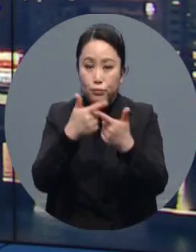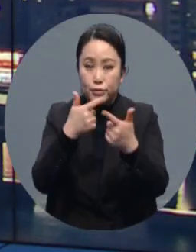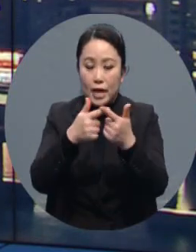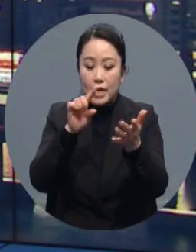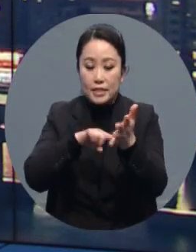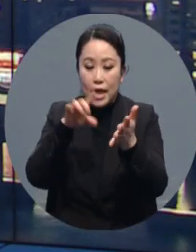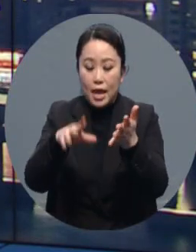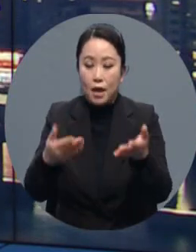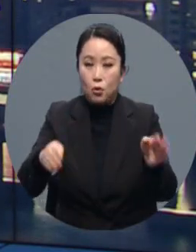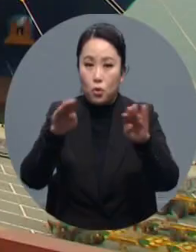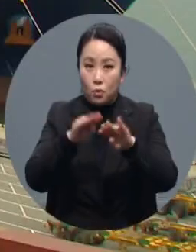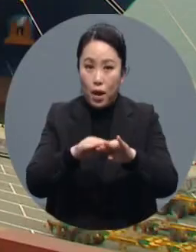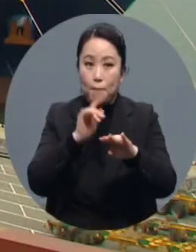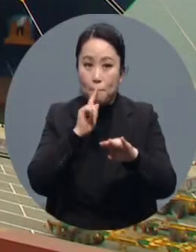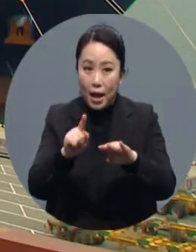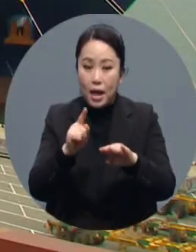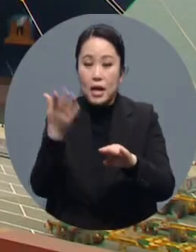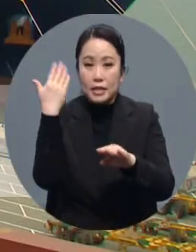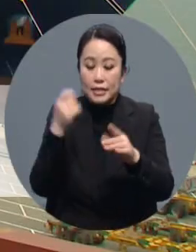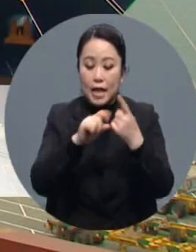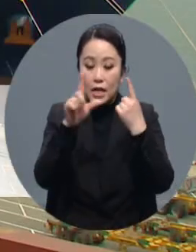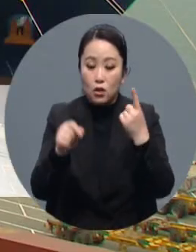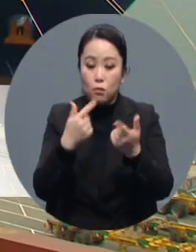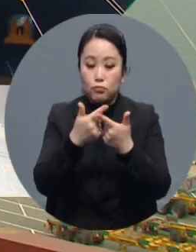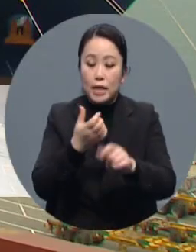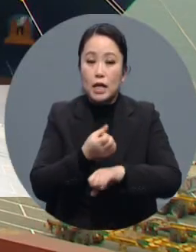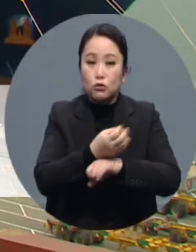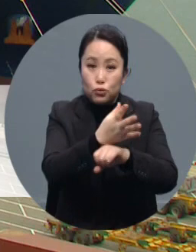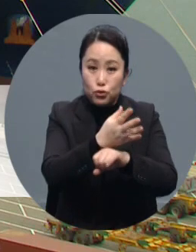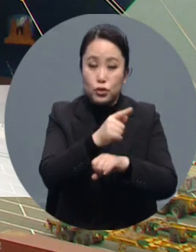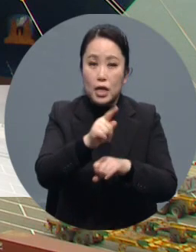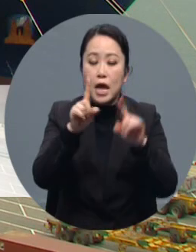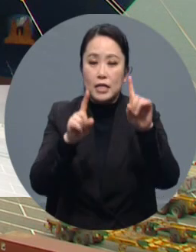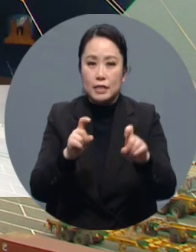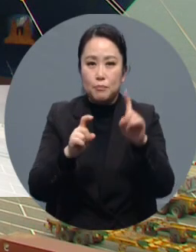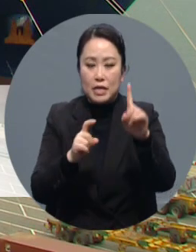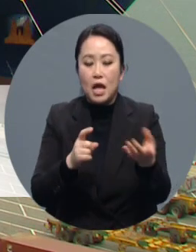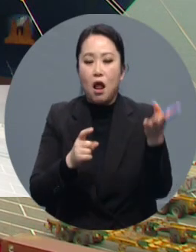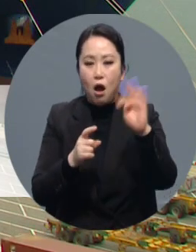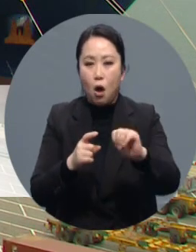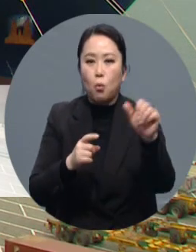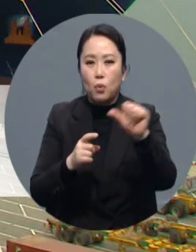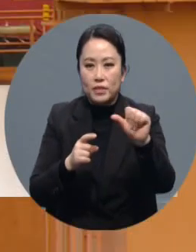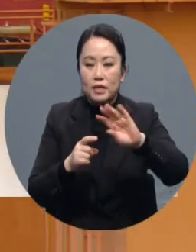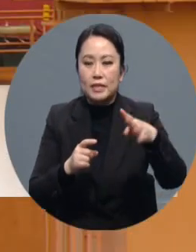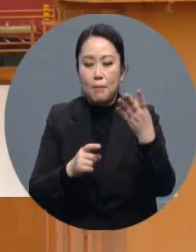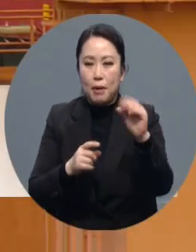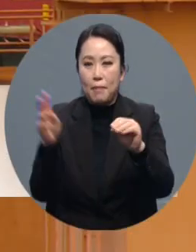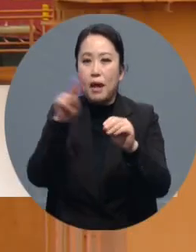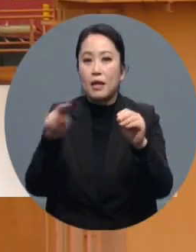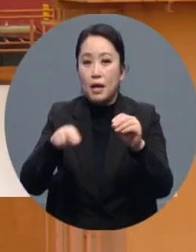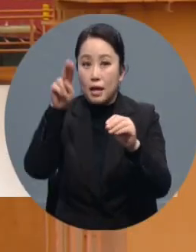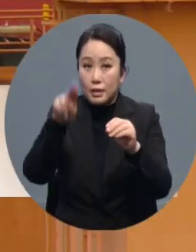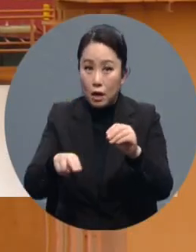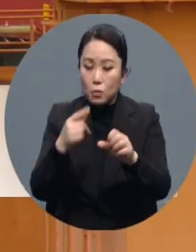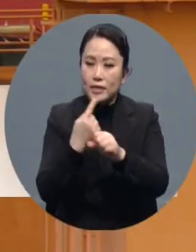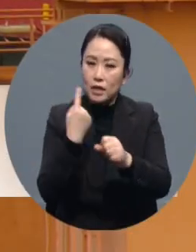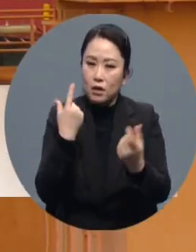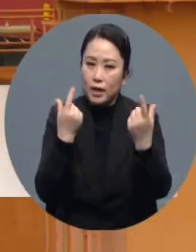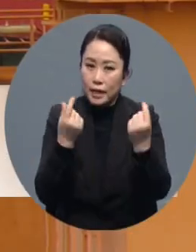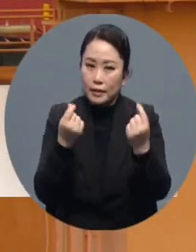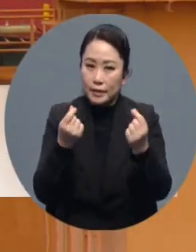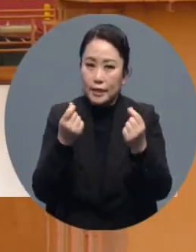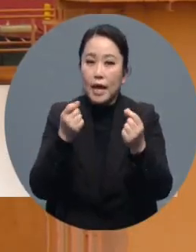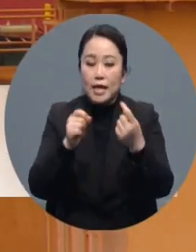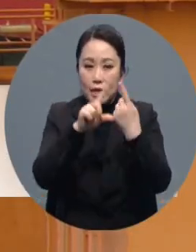부산 본부 세관에 따르면 지난달 부산 수출은 11억 5,400만 달러로 지난해 같은 달 대비 4개월 연속